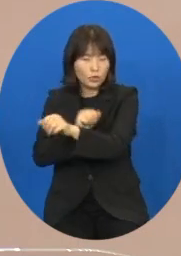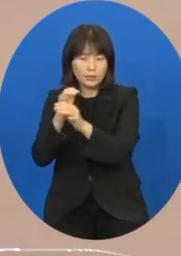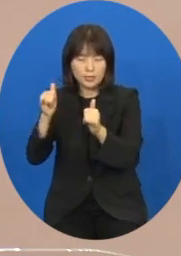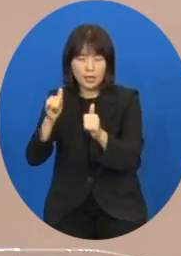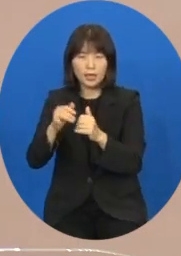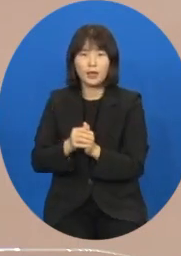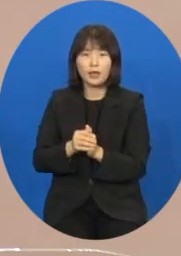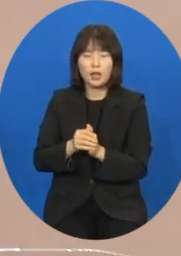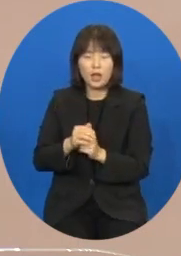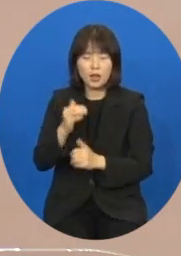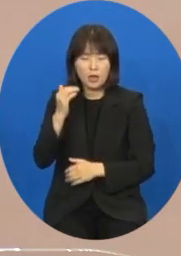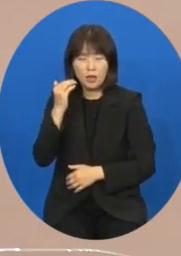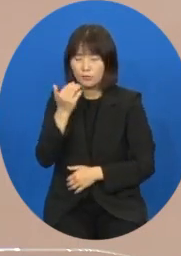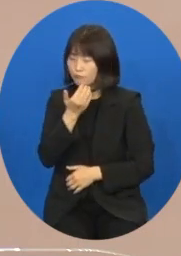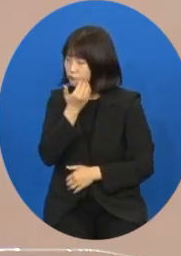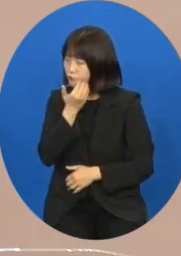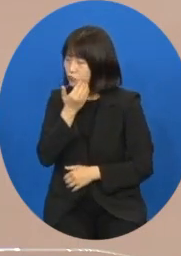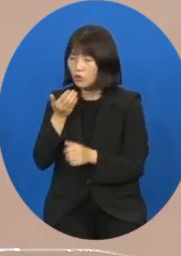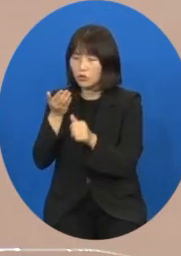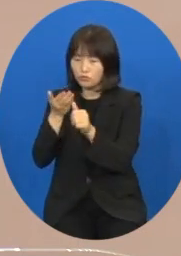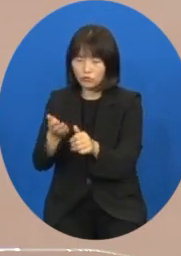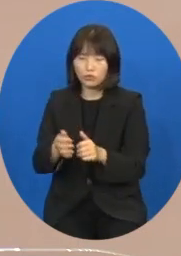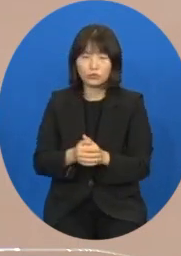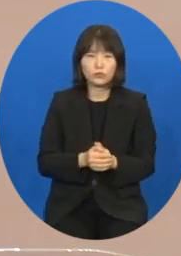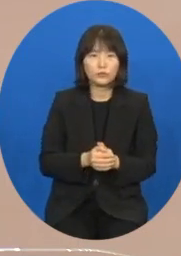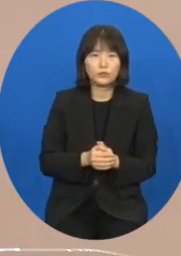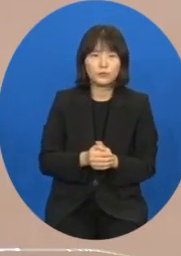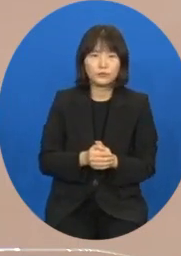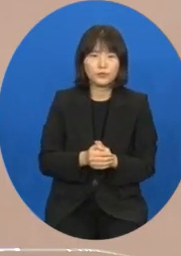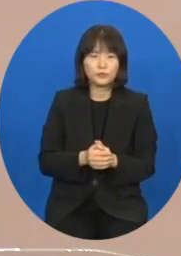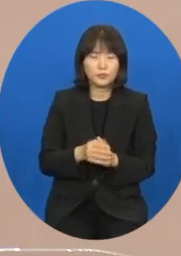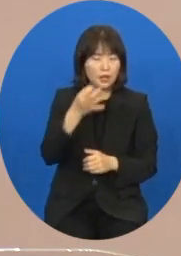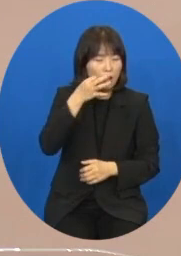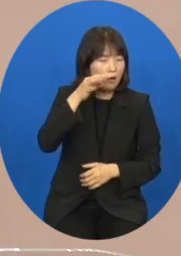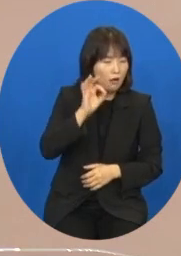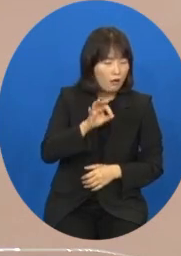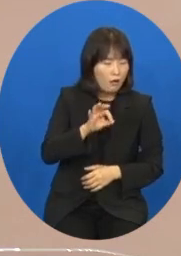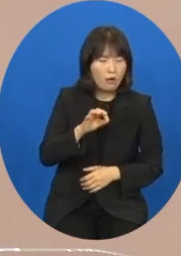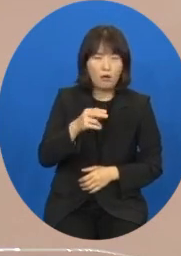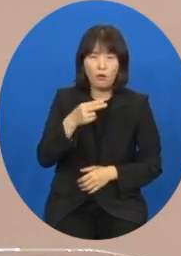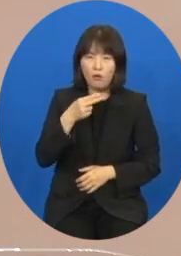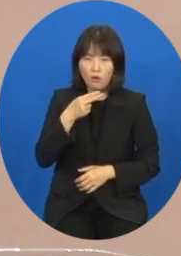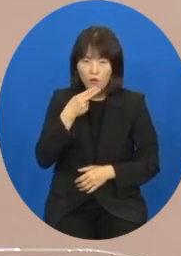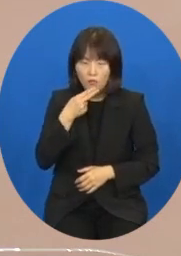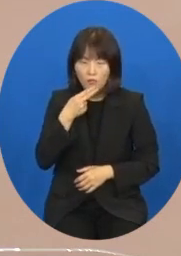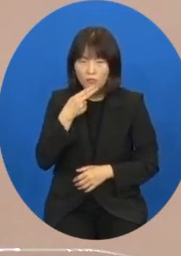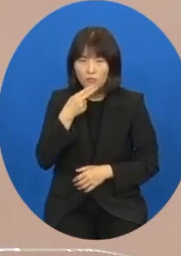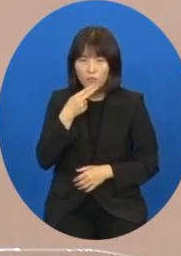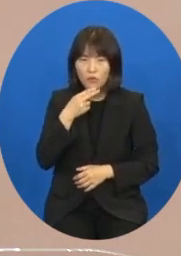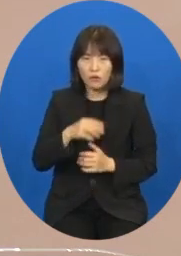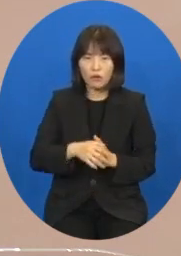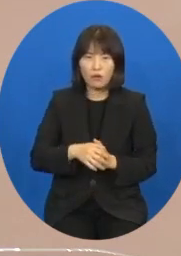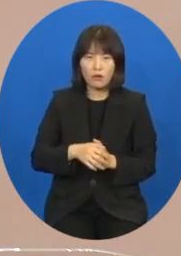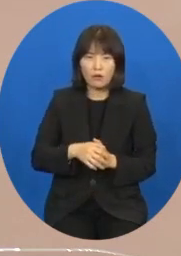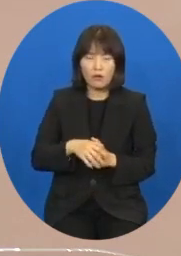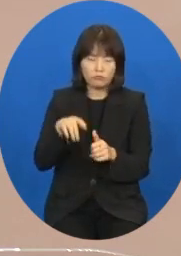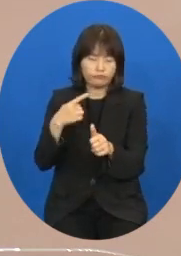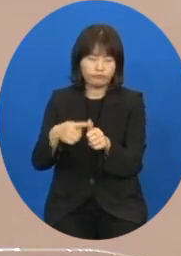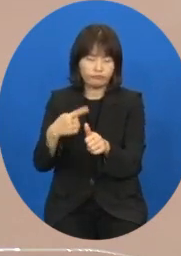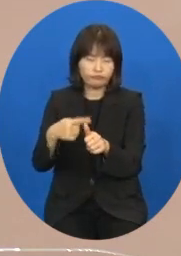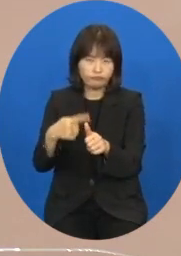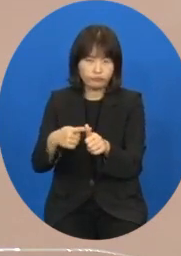약한 자를 택하여 강한 자를 부끄럽게 하려 하시고 천한 거, 없는 거, 멸시받는 거 그런